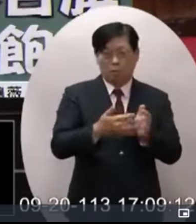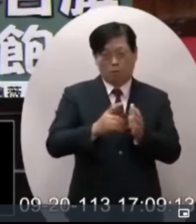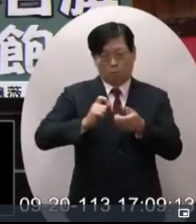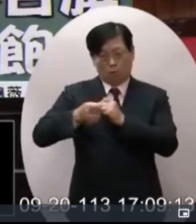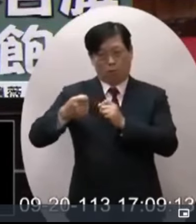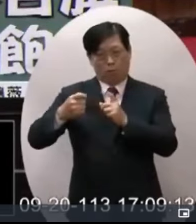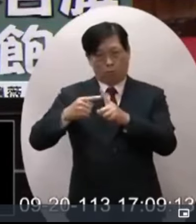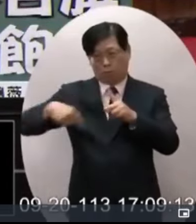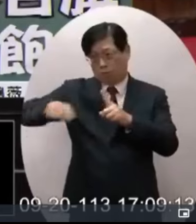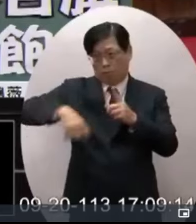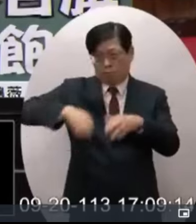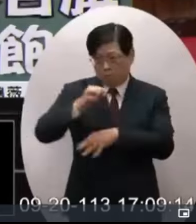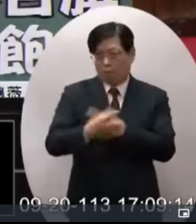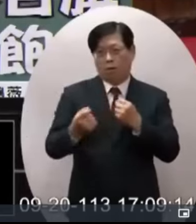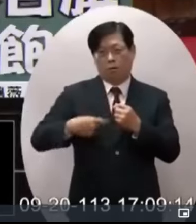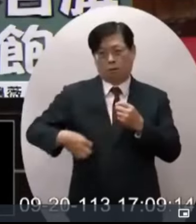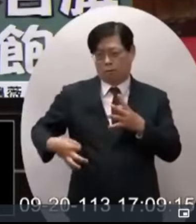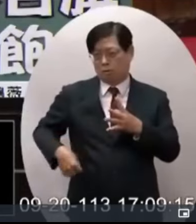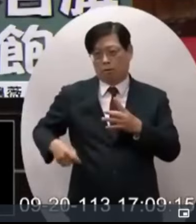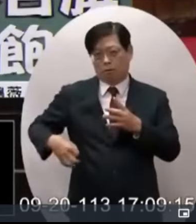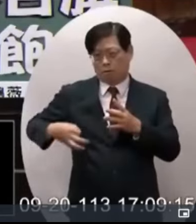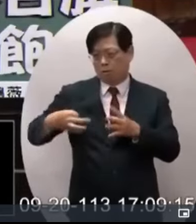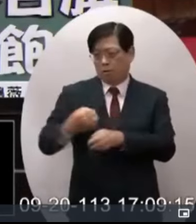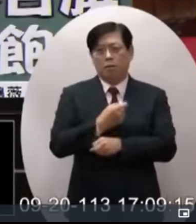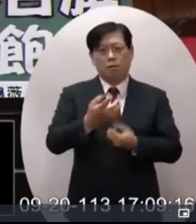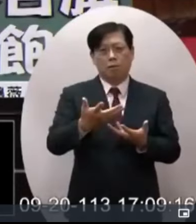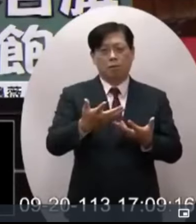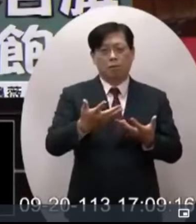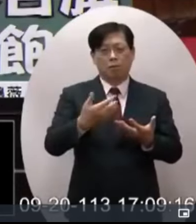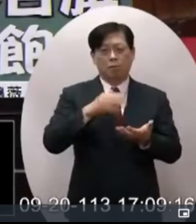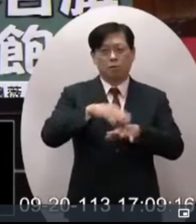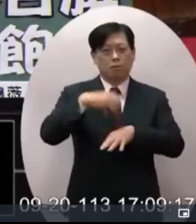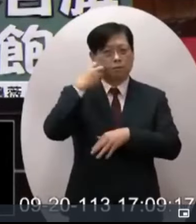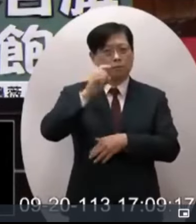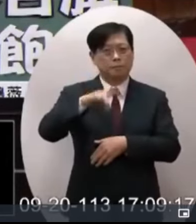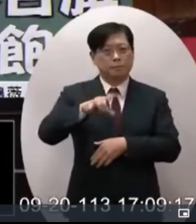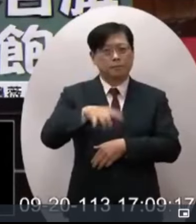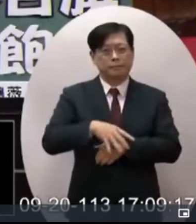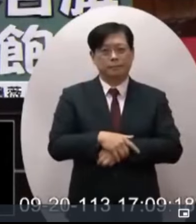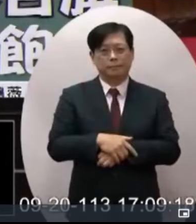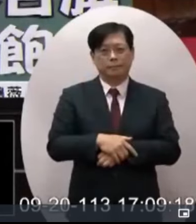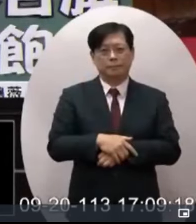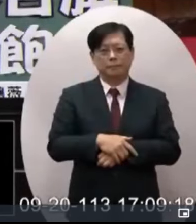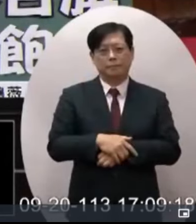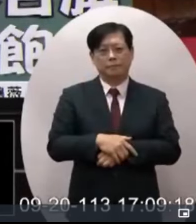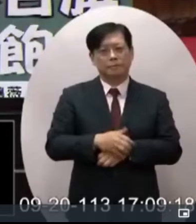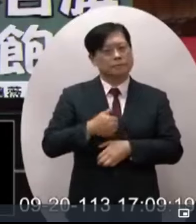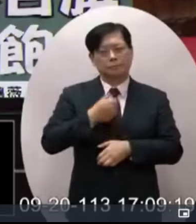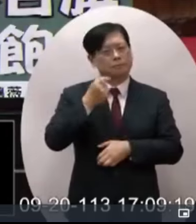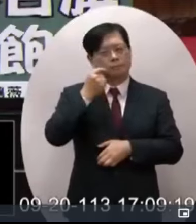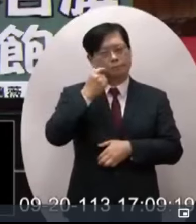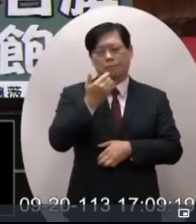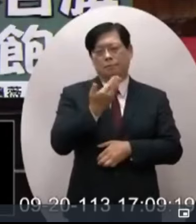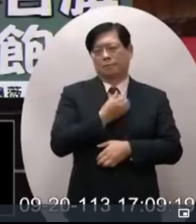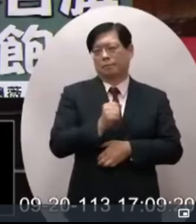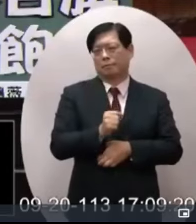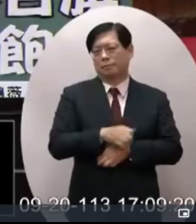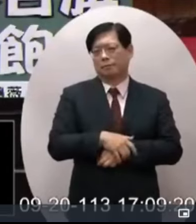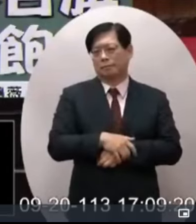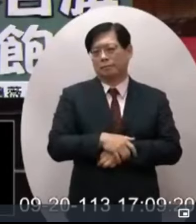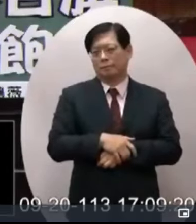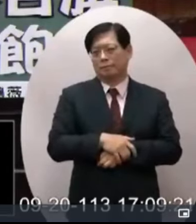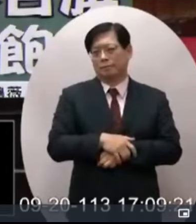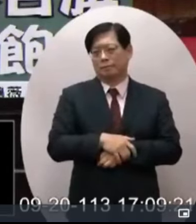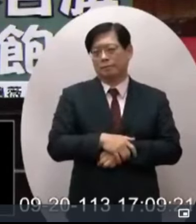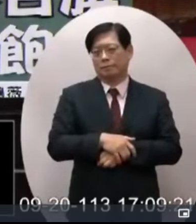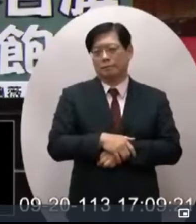税人的荷包也在失血，它的效果在哪里？这个实在令人无法接受。然后